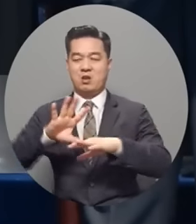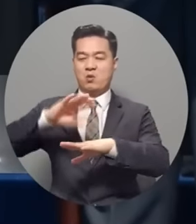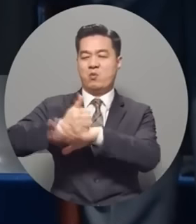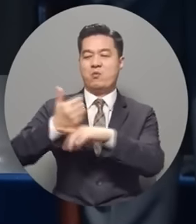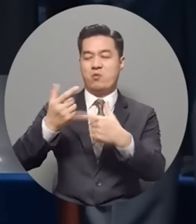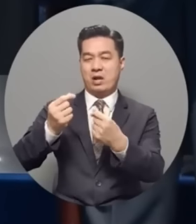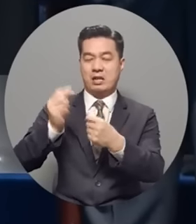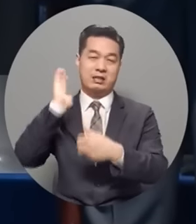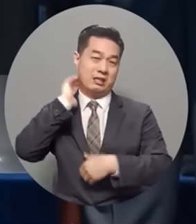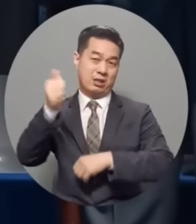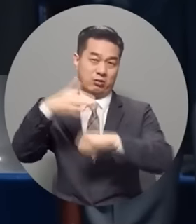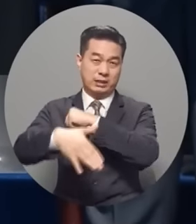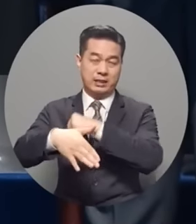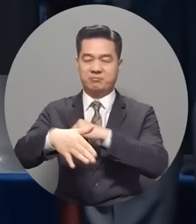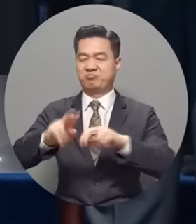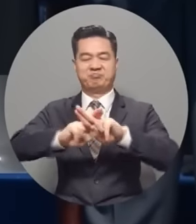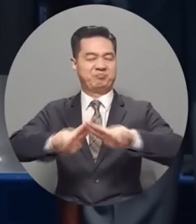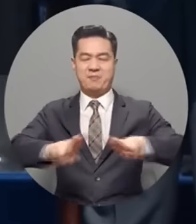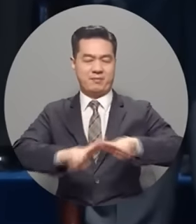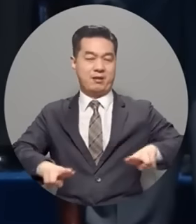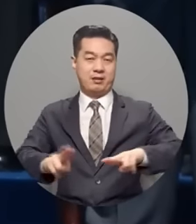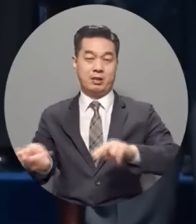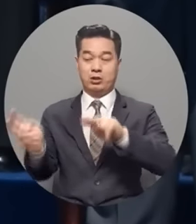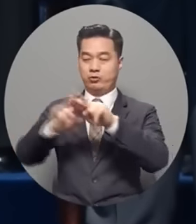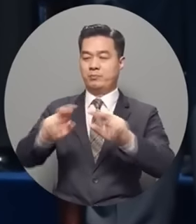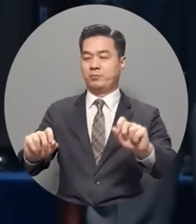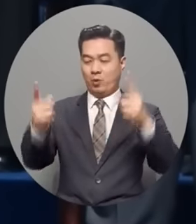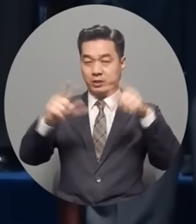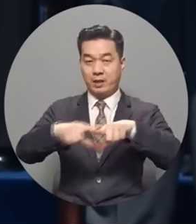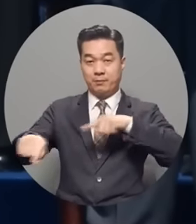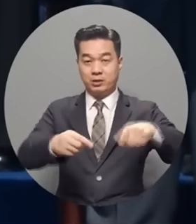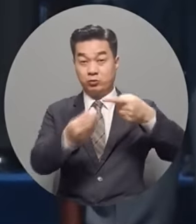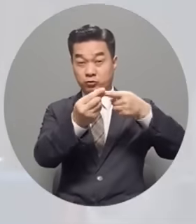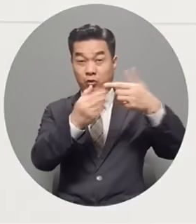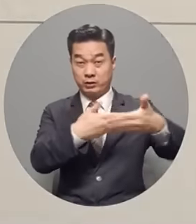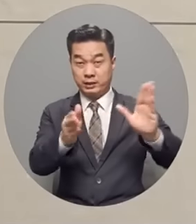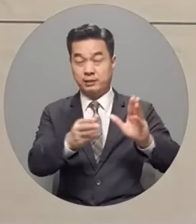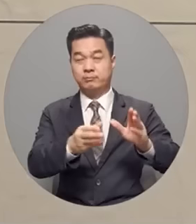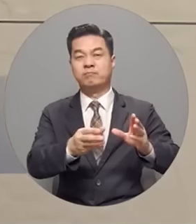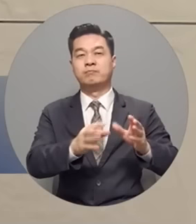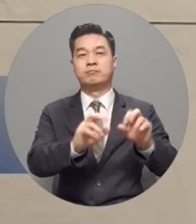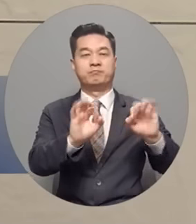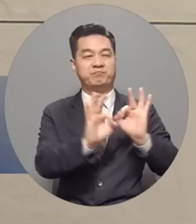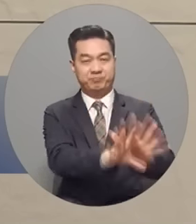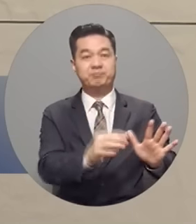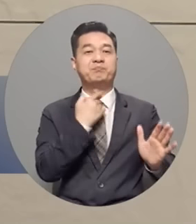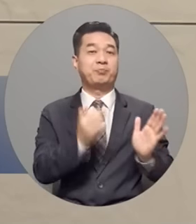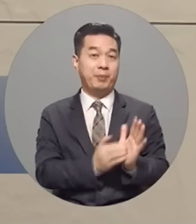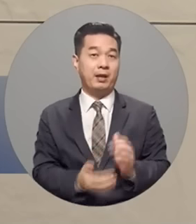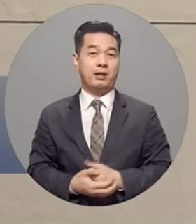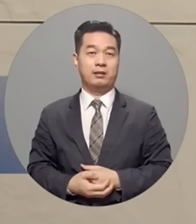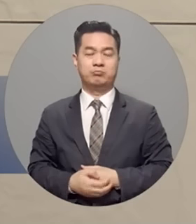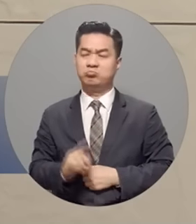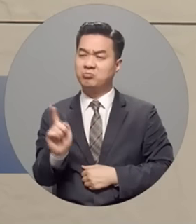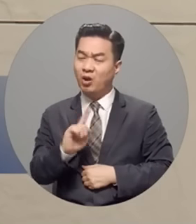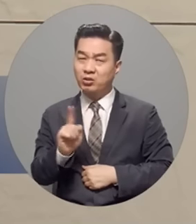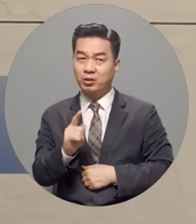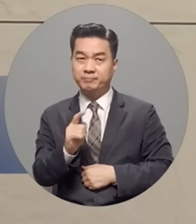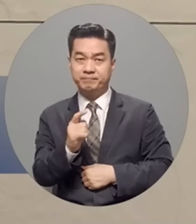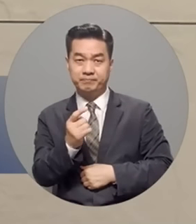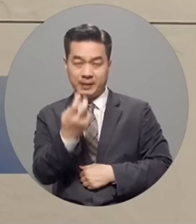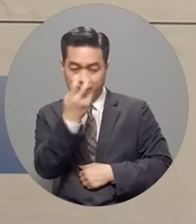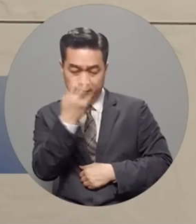폐해를 청산하겠다며 취임과 함께 민정수석을 폐지했습니다. 어떠한 그 사정과